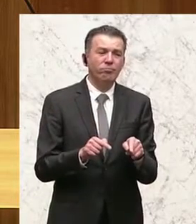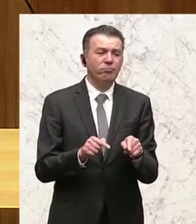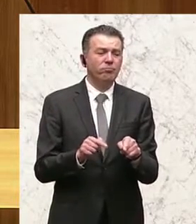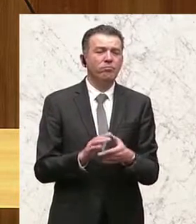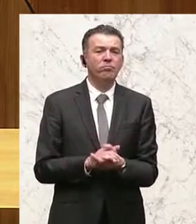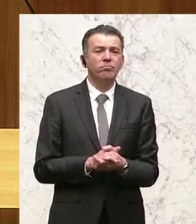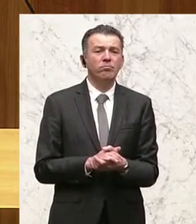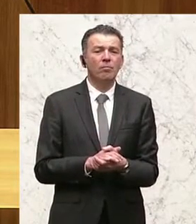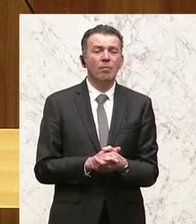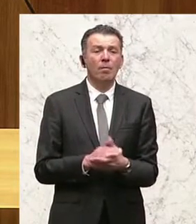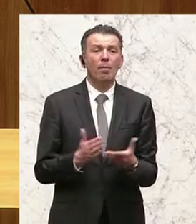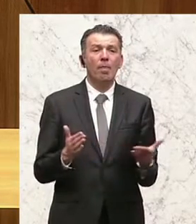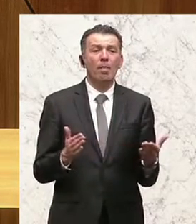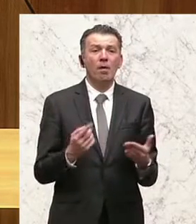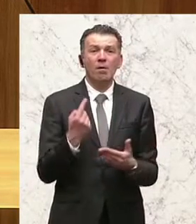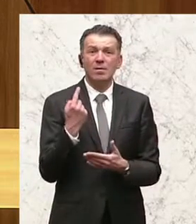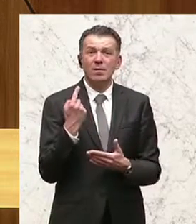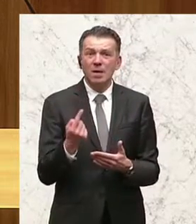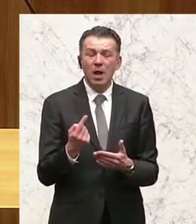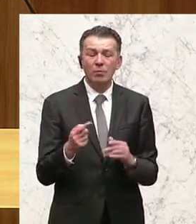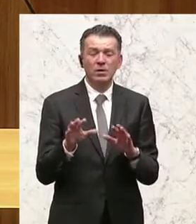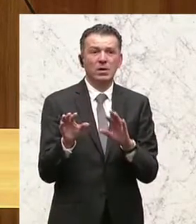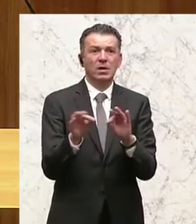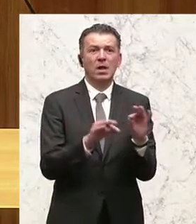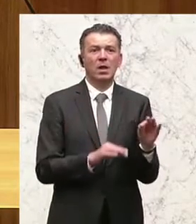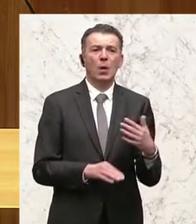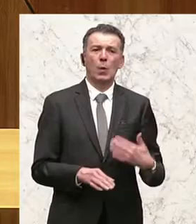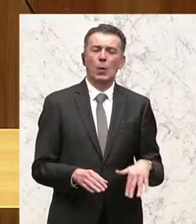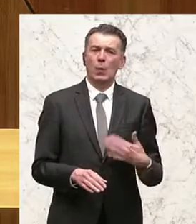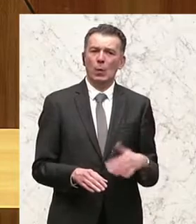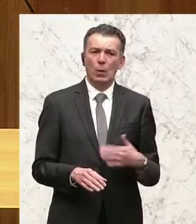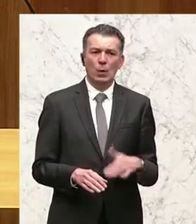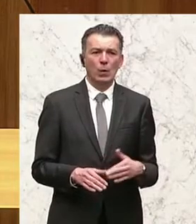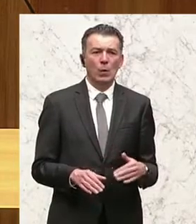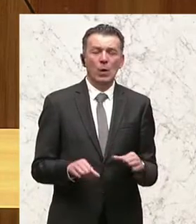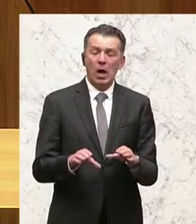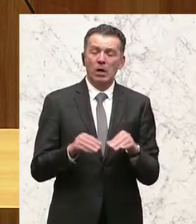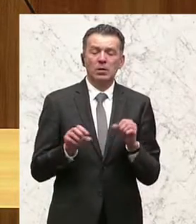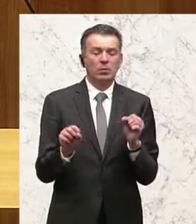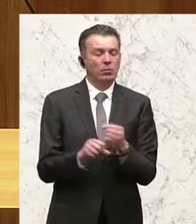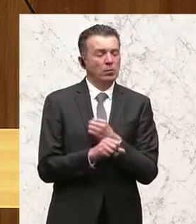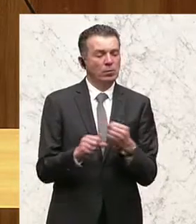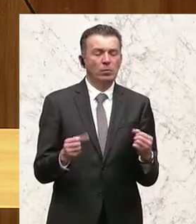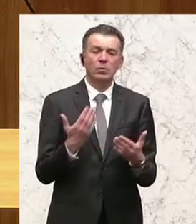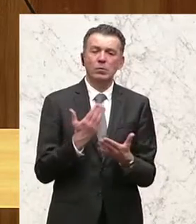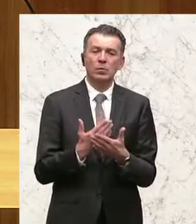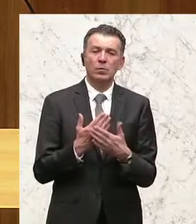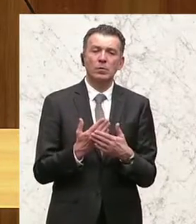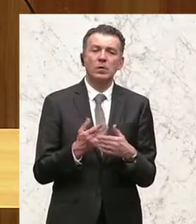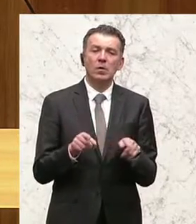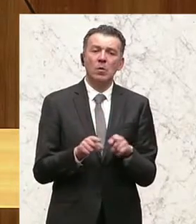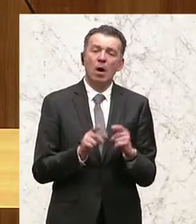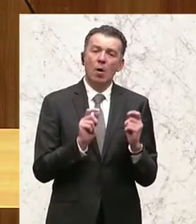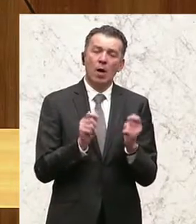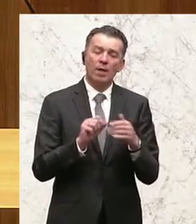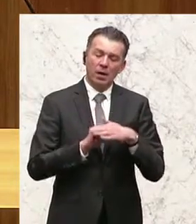Krisenregionen geschickt werden, dann selbst zu Tätern werden. Das ist etwas, was wir nicht akzeptieren, und deshalb unterstützen wir auch